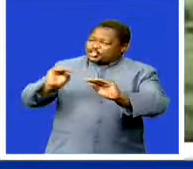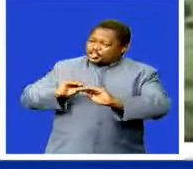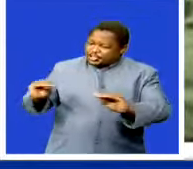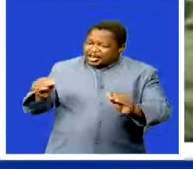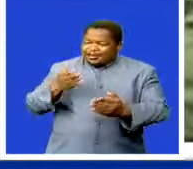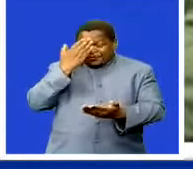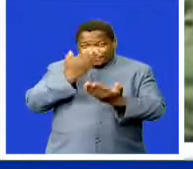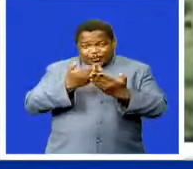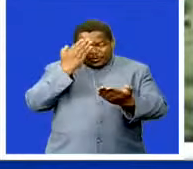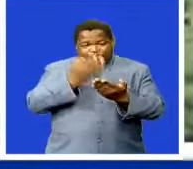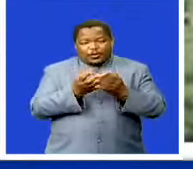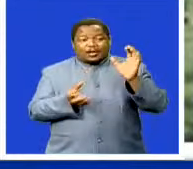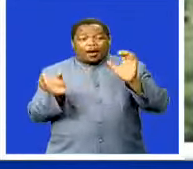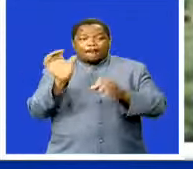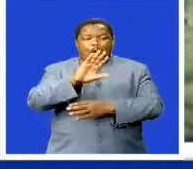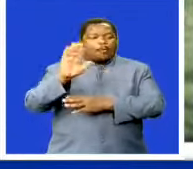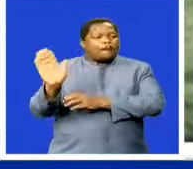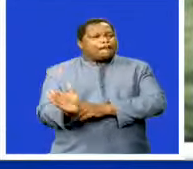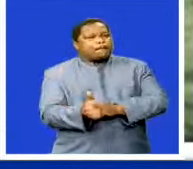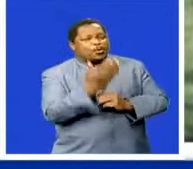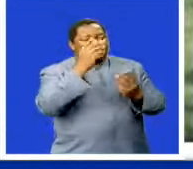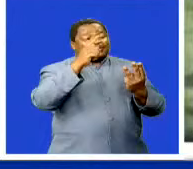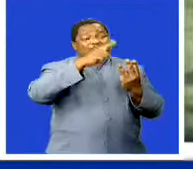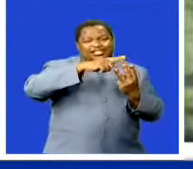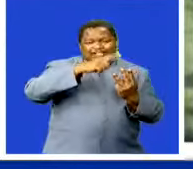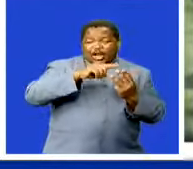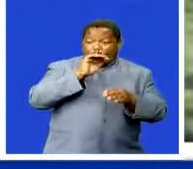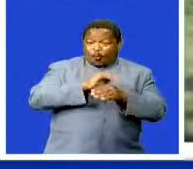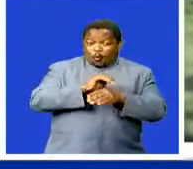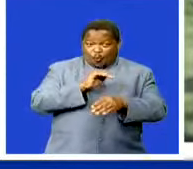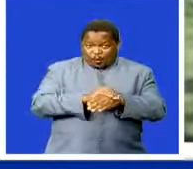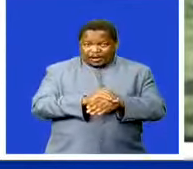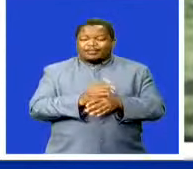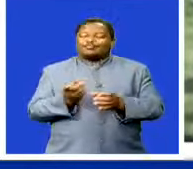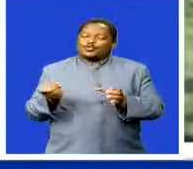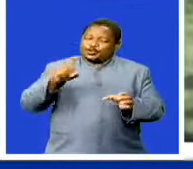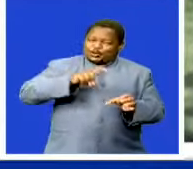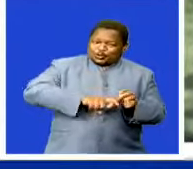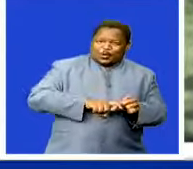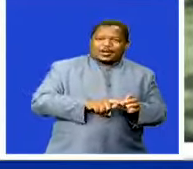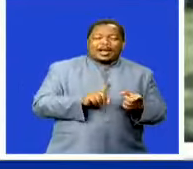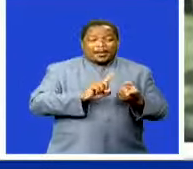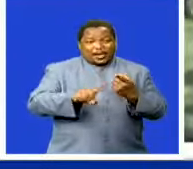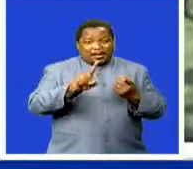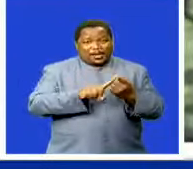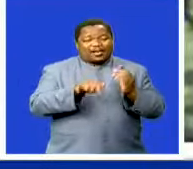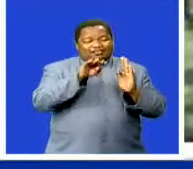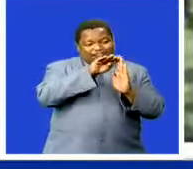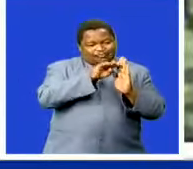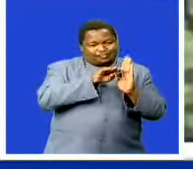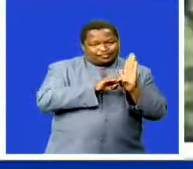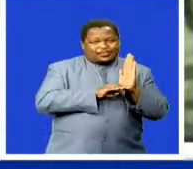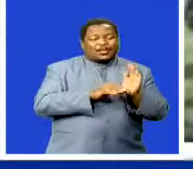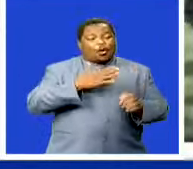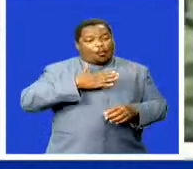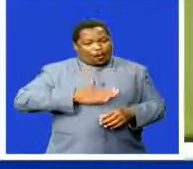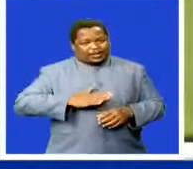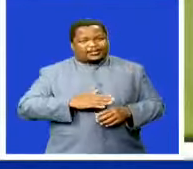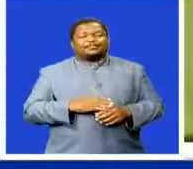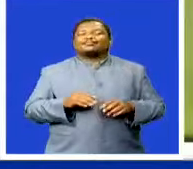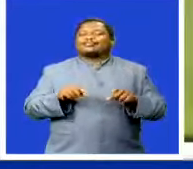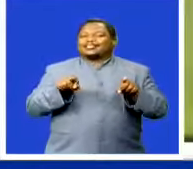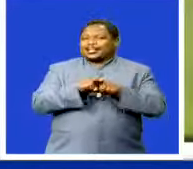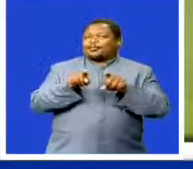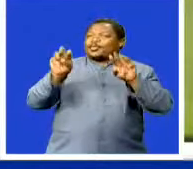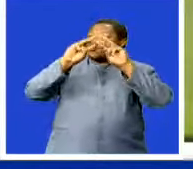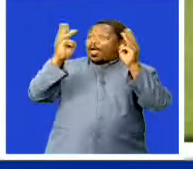ukuthi bayidlale ezingeni le ngasilo nje ukuthi izinga le pass but ezingeni le international